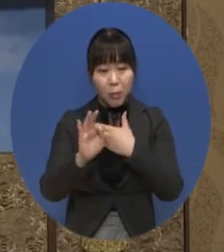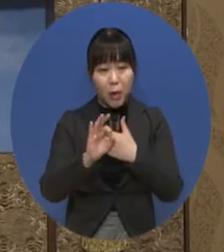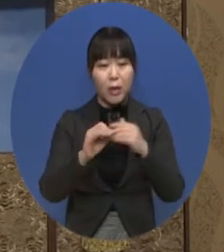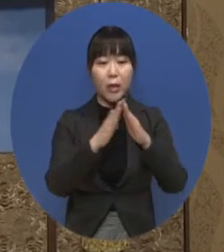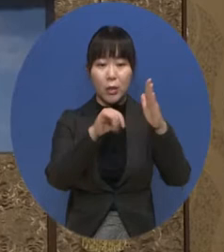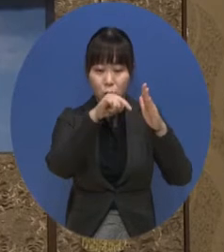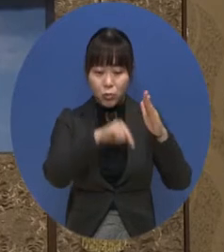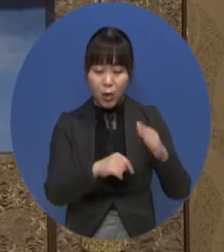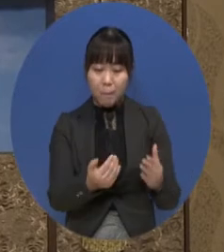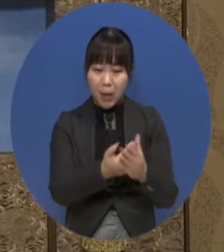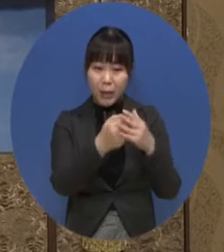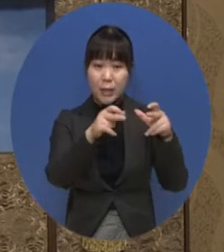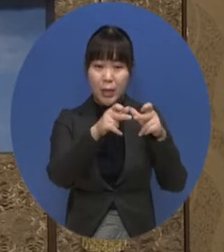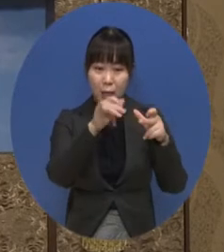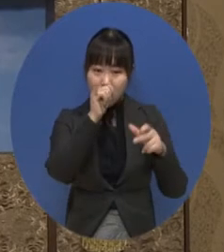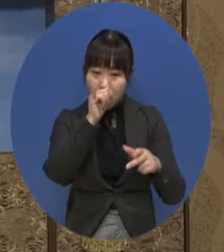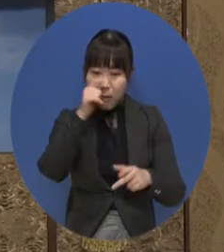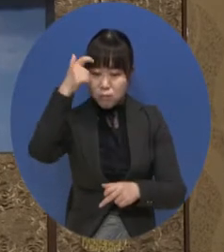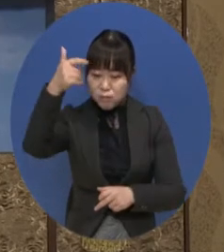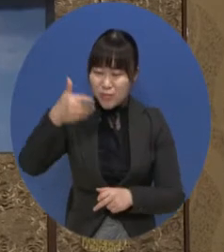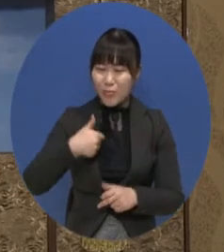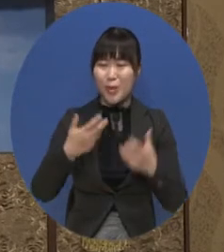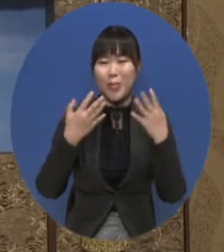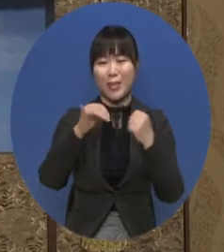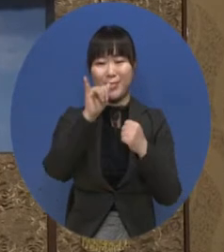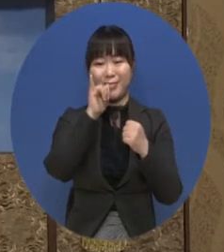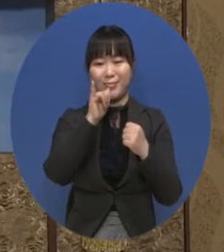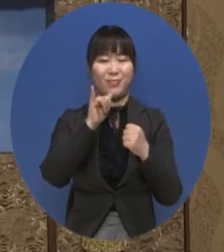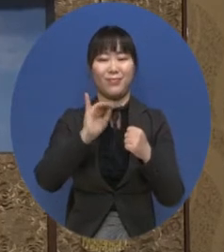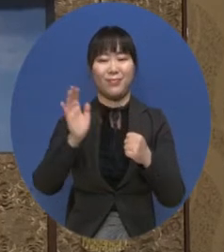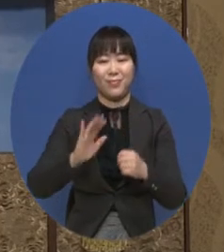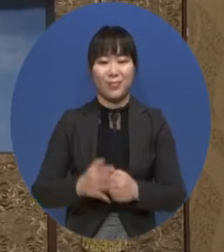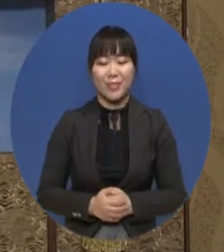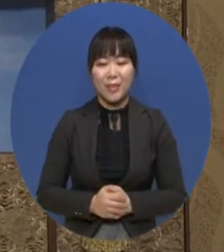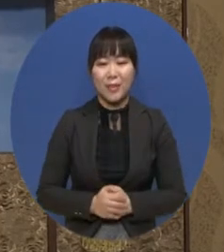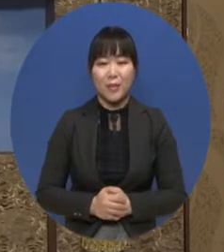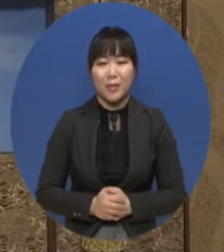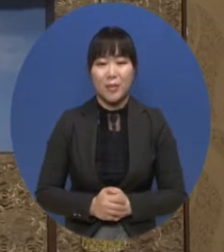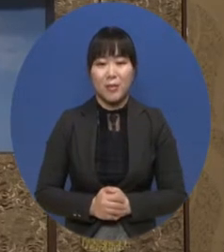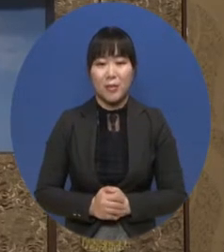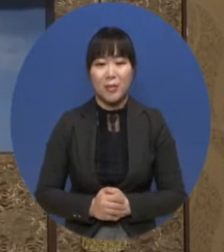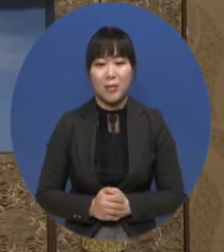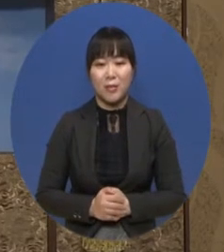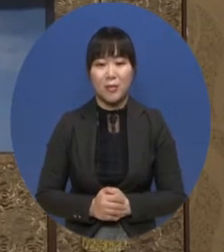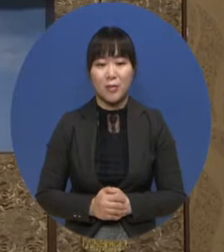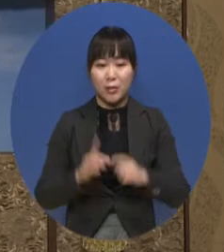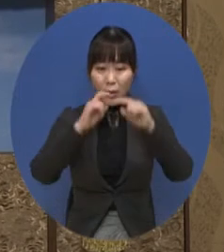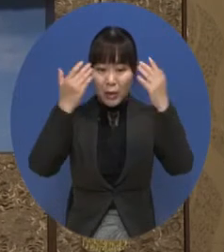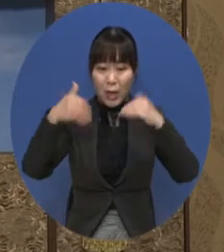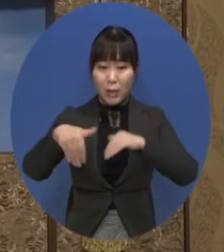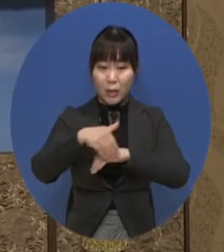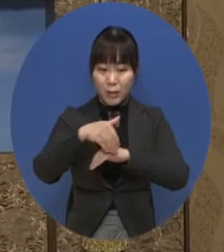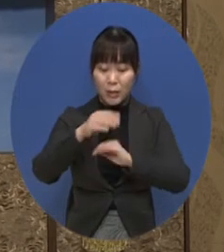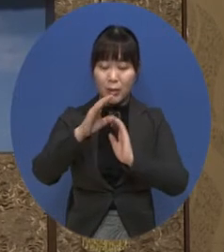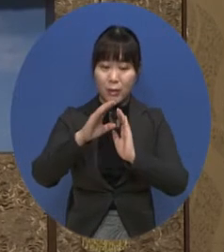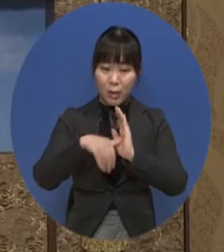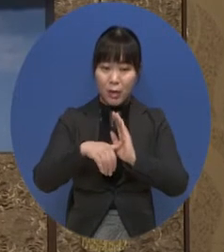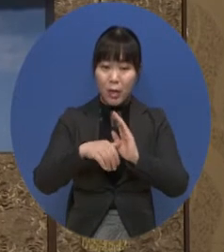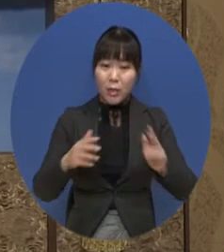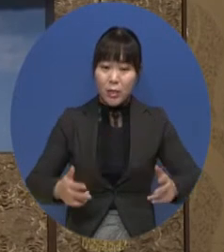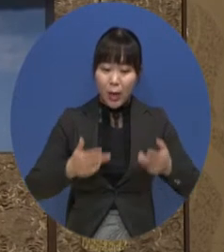가족 중에 발달장애인이 있냐라는 질문을 많이 받는데 사실 그렇진 않고요. 대학 때 자원봉사 활동을